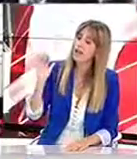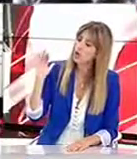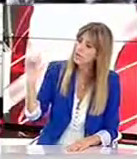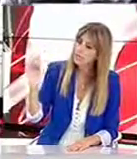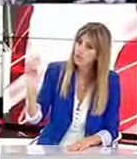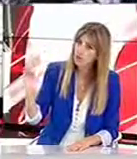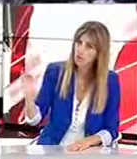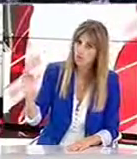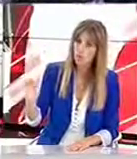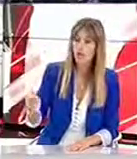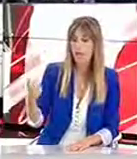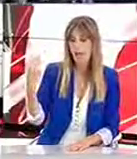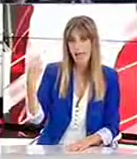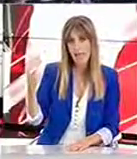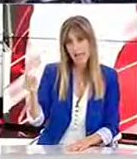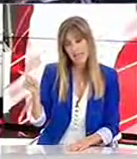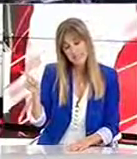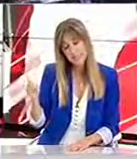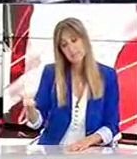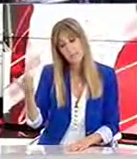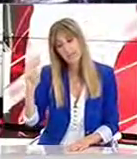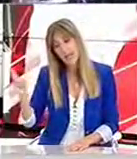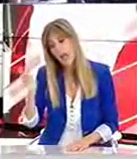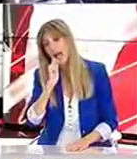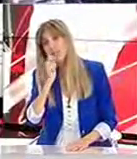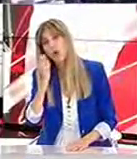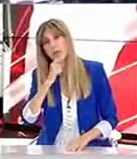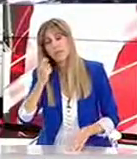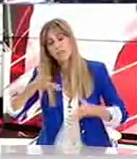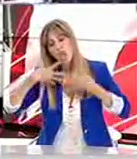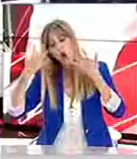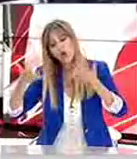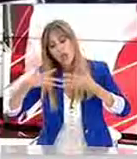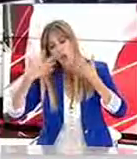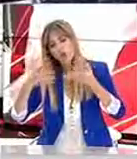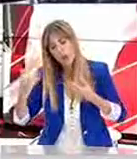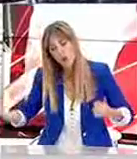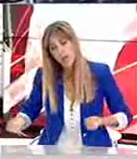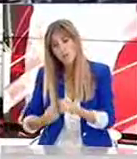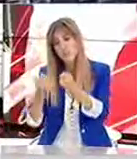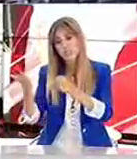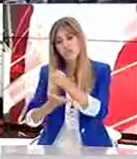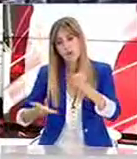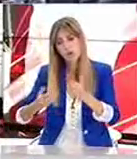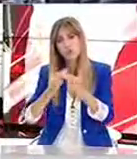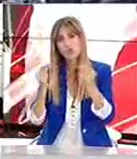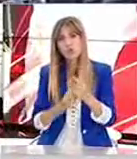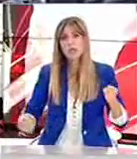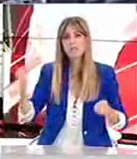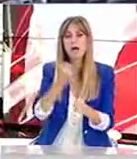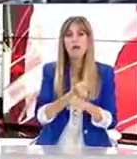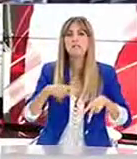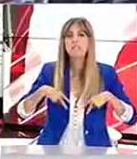σας με το κοινωνικό σώμα, το γεγονός ότι οι προηγούμενες εξαγγελίες δεν υλοποιήθηκαν.